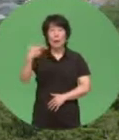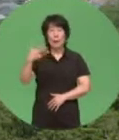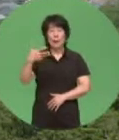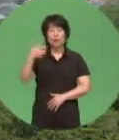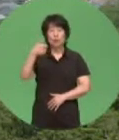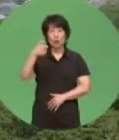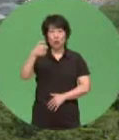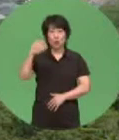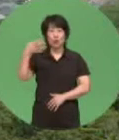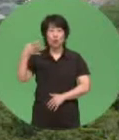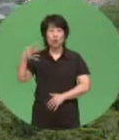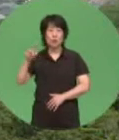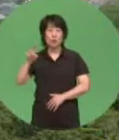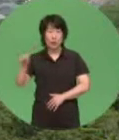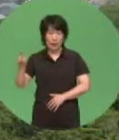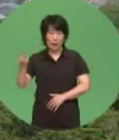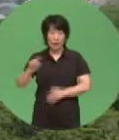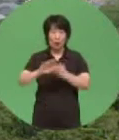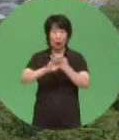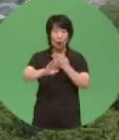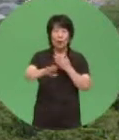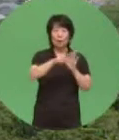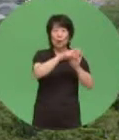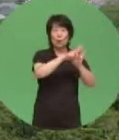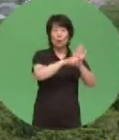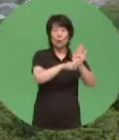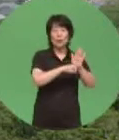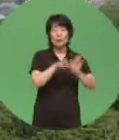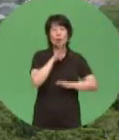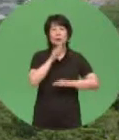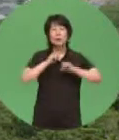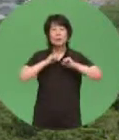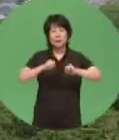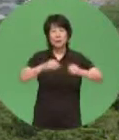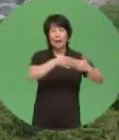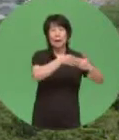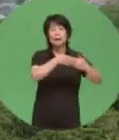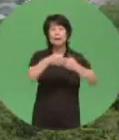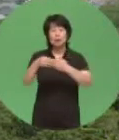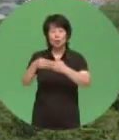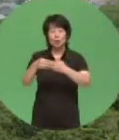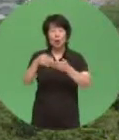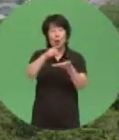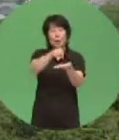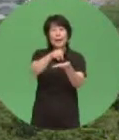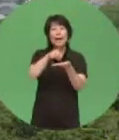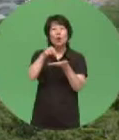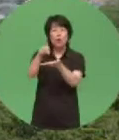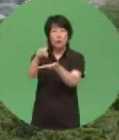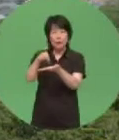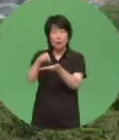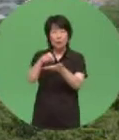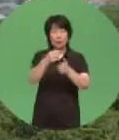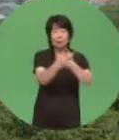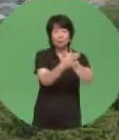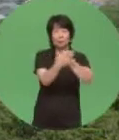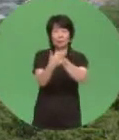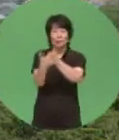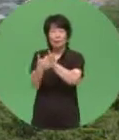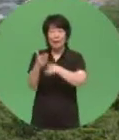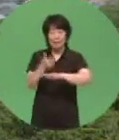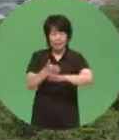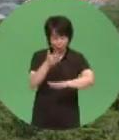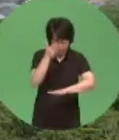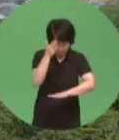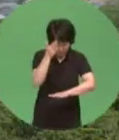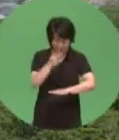292万3854円。他にもプログラムの実施や引率、お土産の提供など多くのご協力をいただきありがと